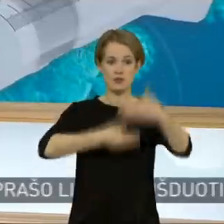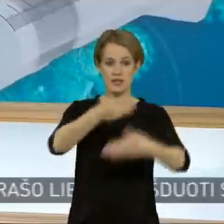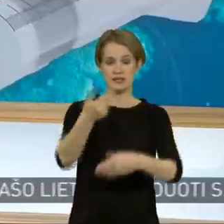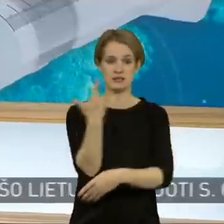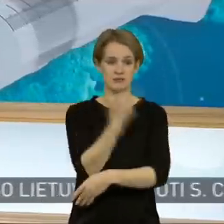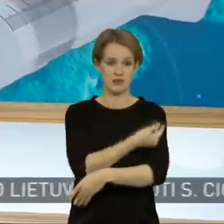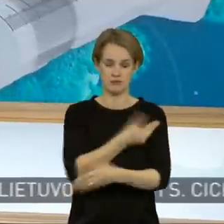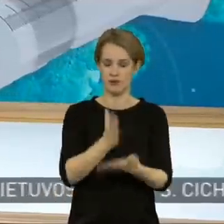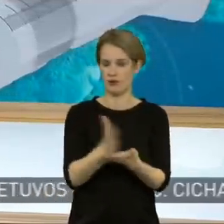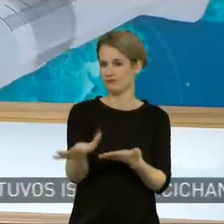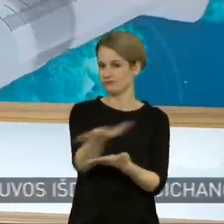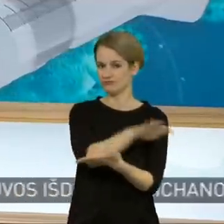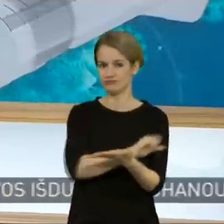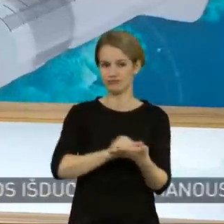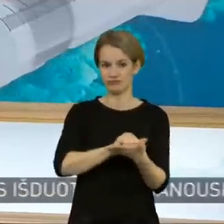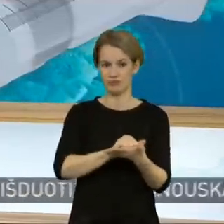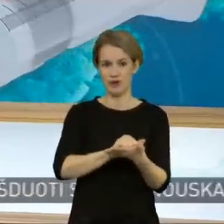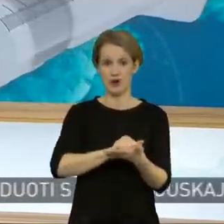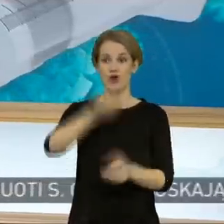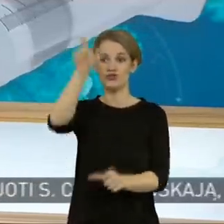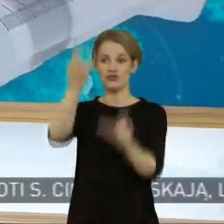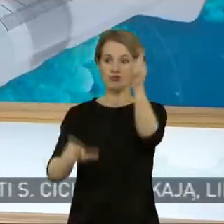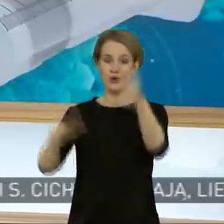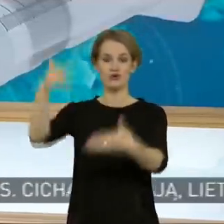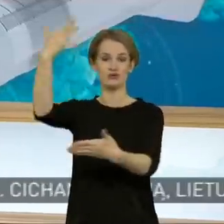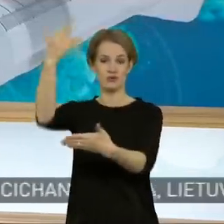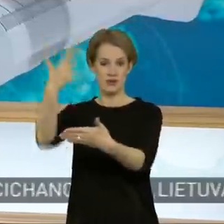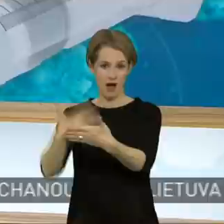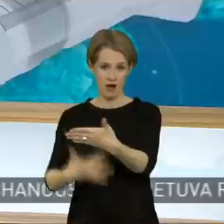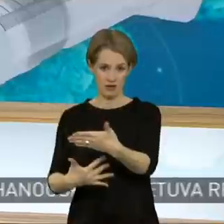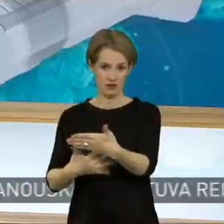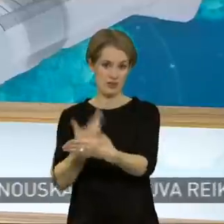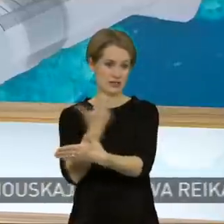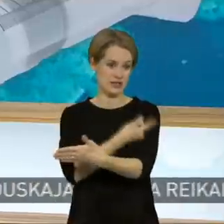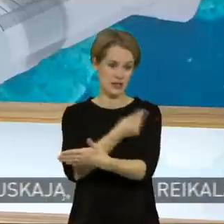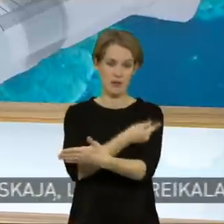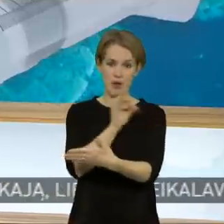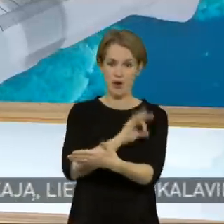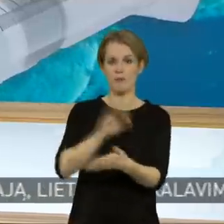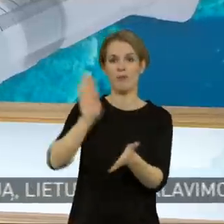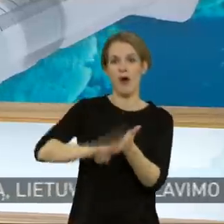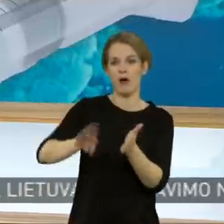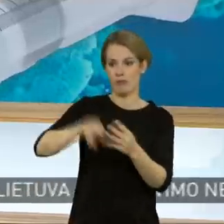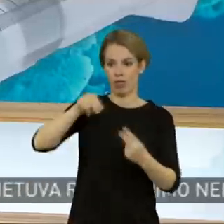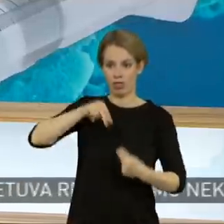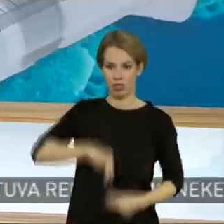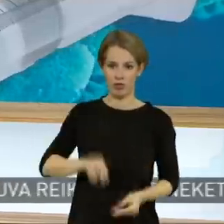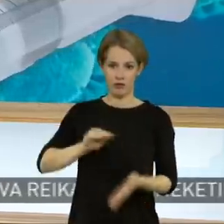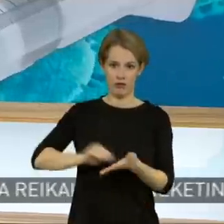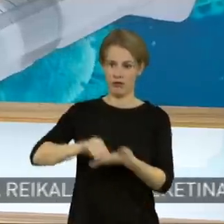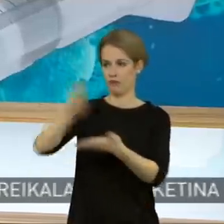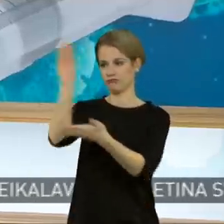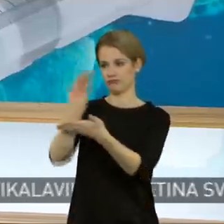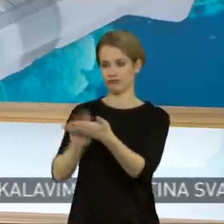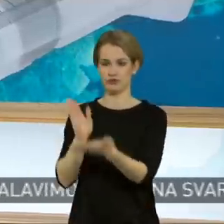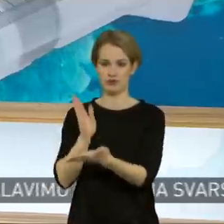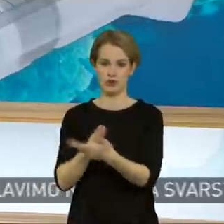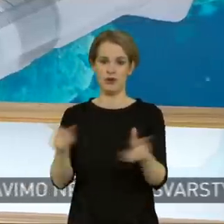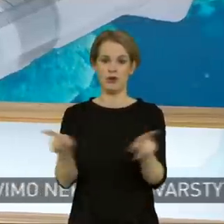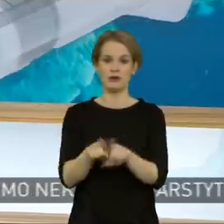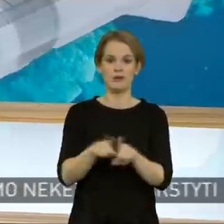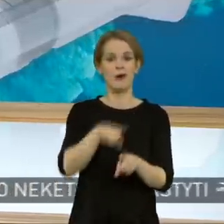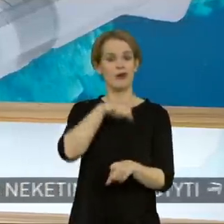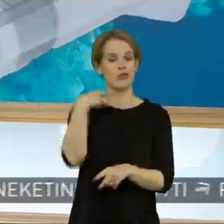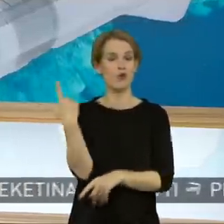kad vakcinuojamų žmonių sąrašai sudaromi rankiniu būdu. Gydymo įstaigose skiepijama nevienodai, daug vakcinos ilgai